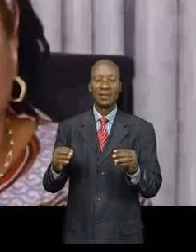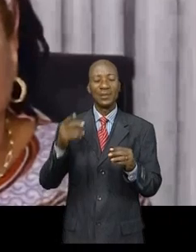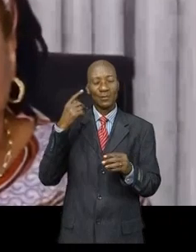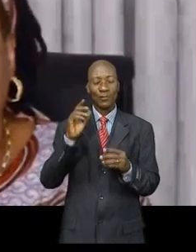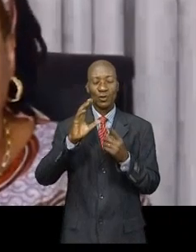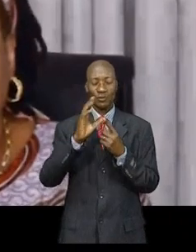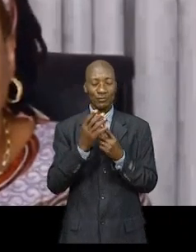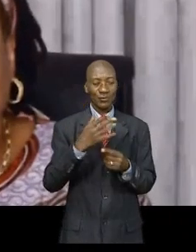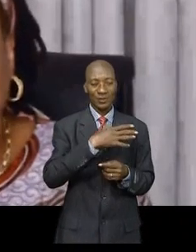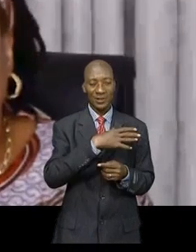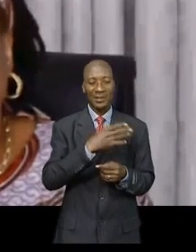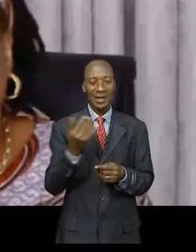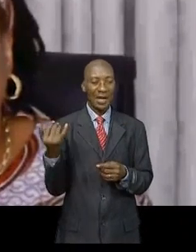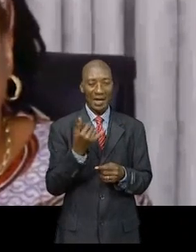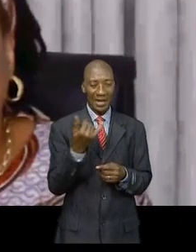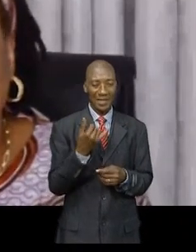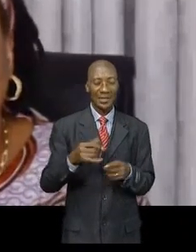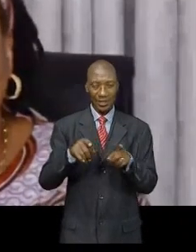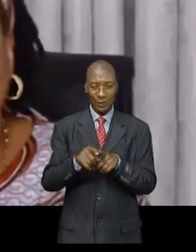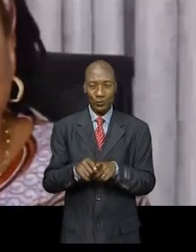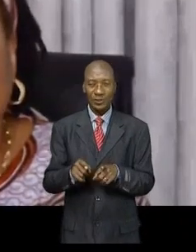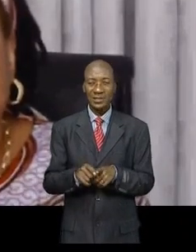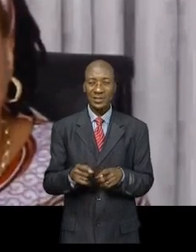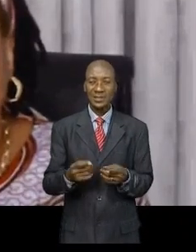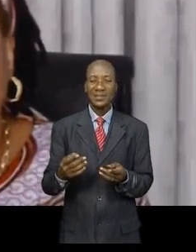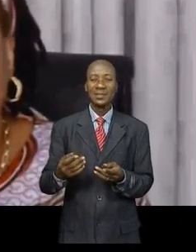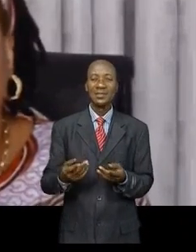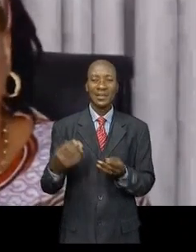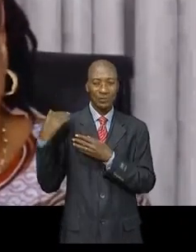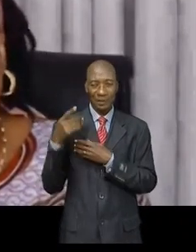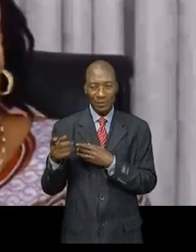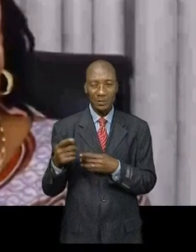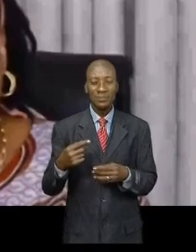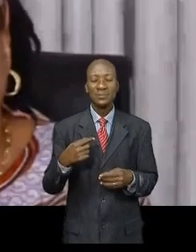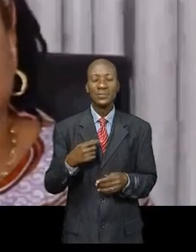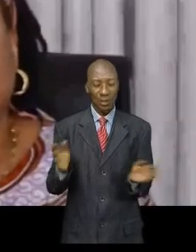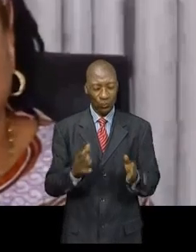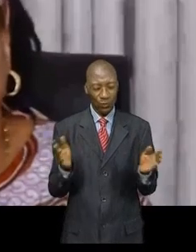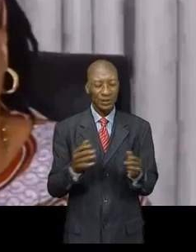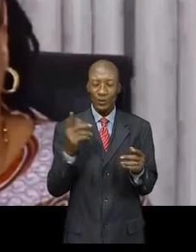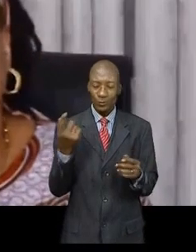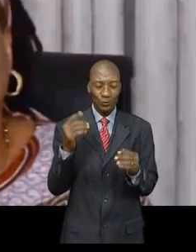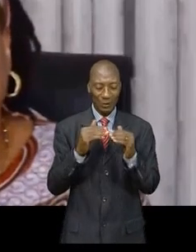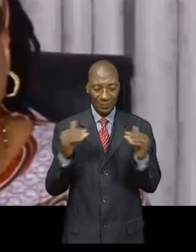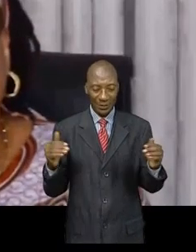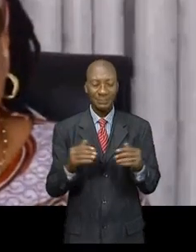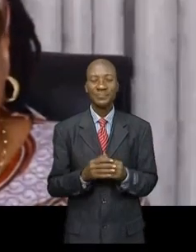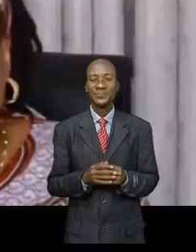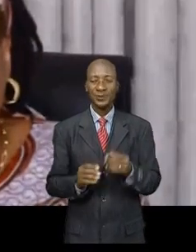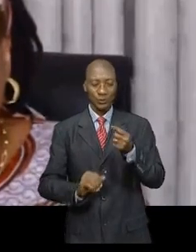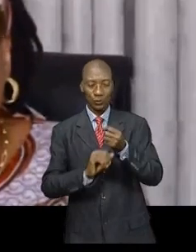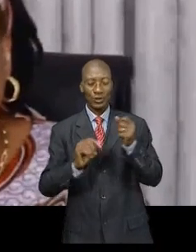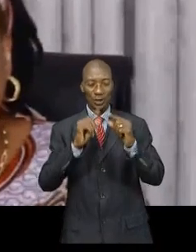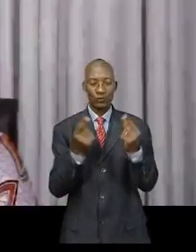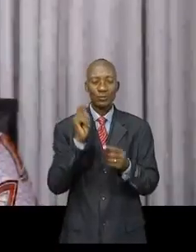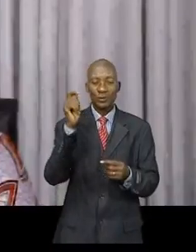Patrimoine, nous retenons ces rassemblements pour la paix. En soutenant nos forces armées de la République démocratique